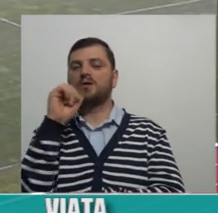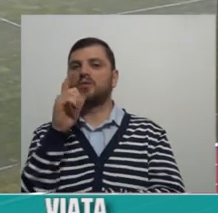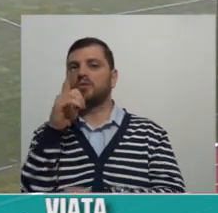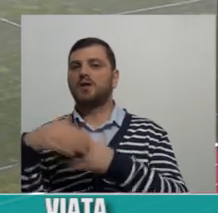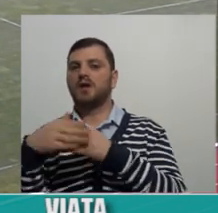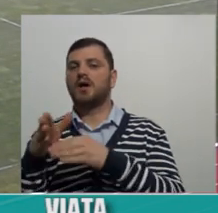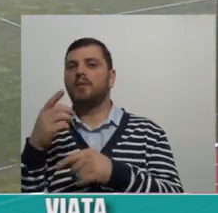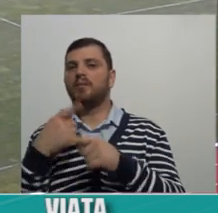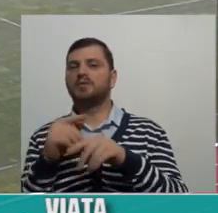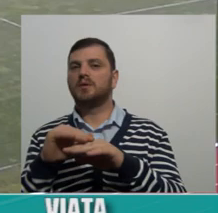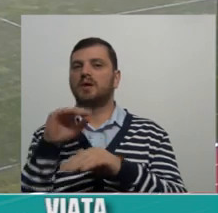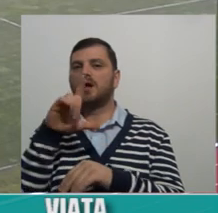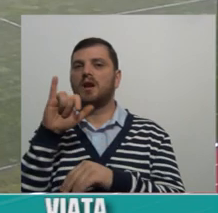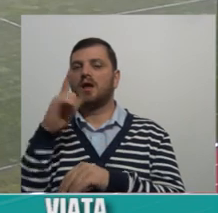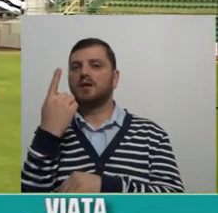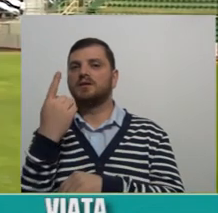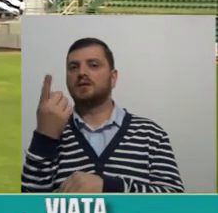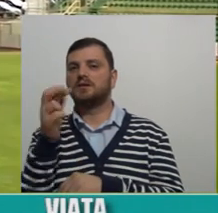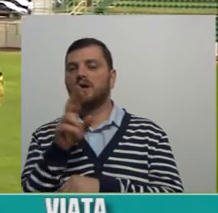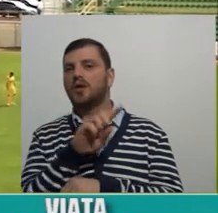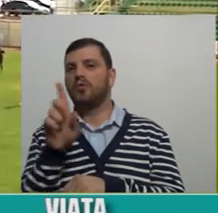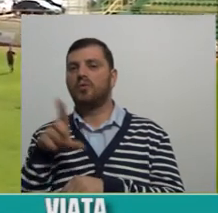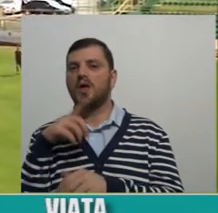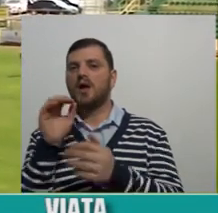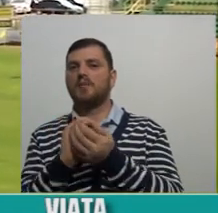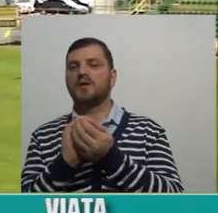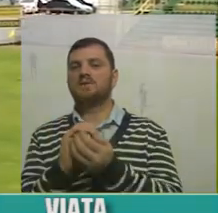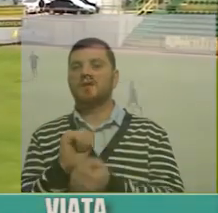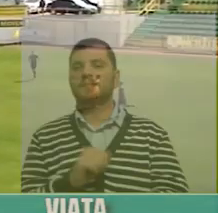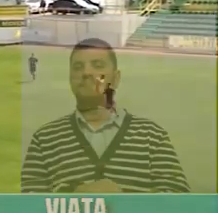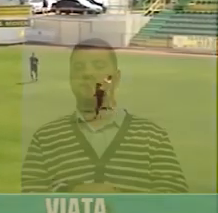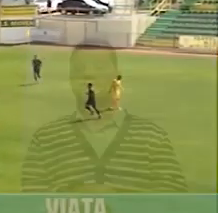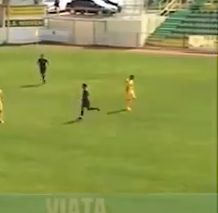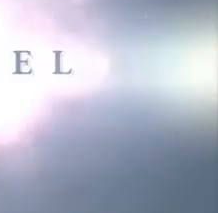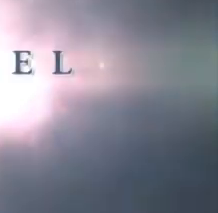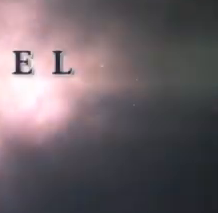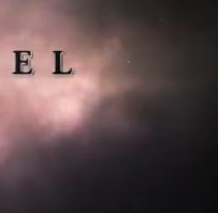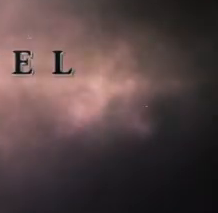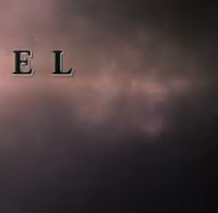Argeș, alături de care a promovat în Liga 1, dar nu a mai fost păstrat în lot.